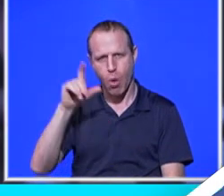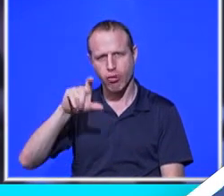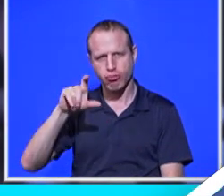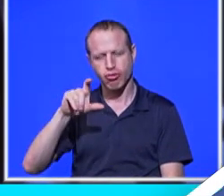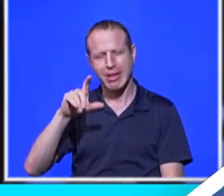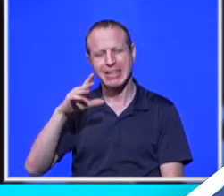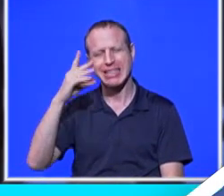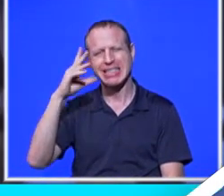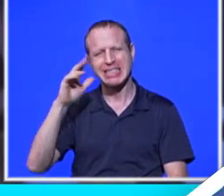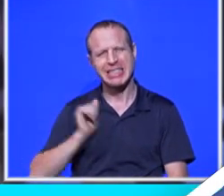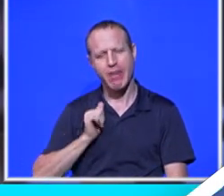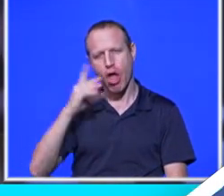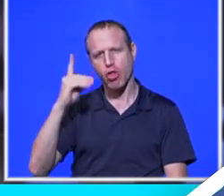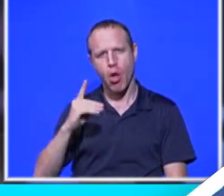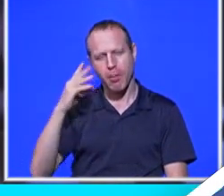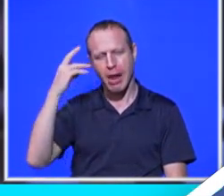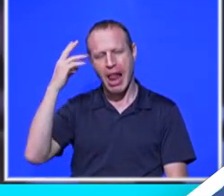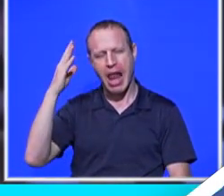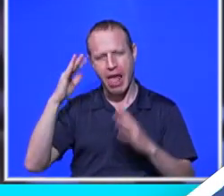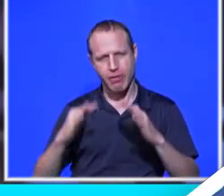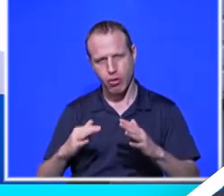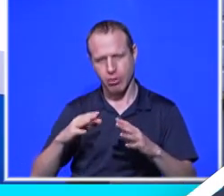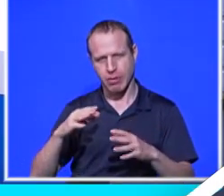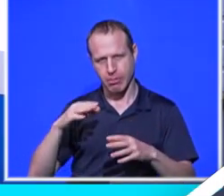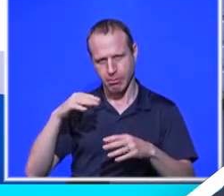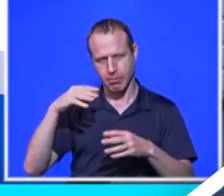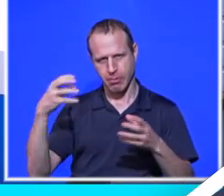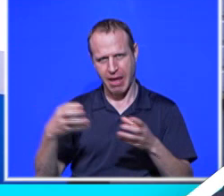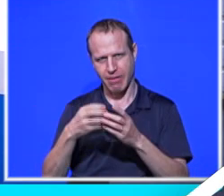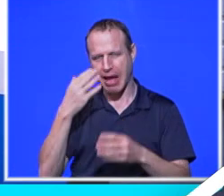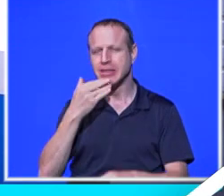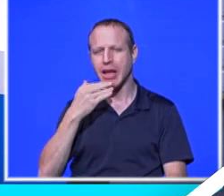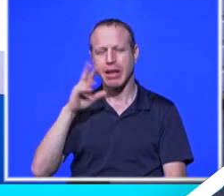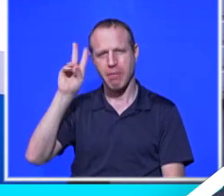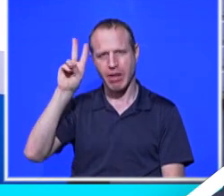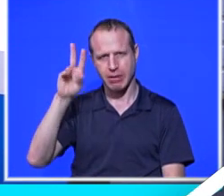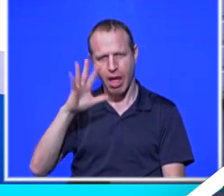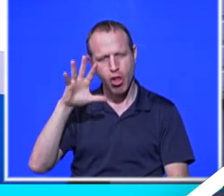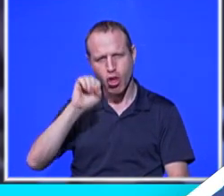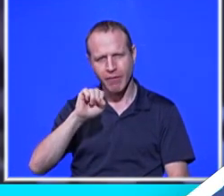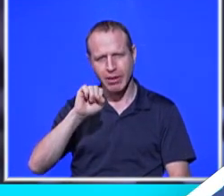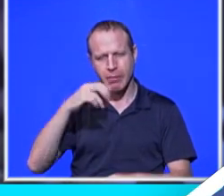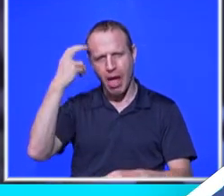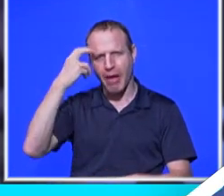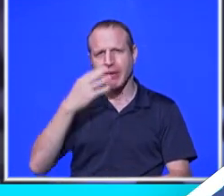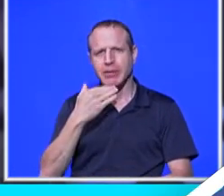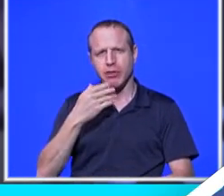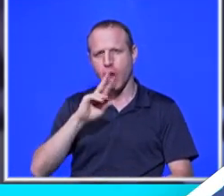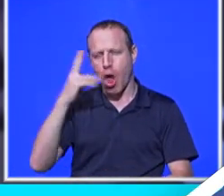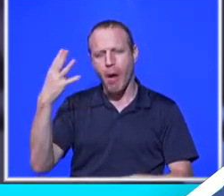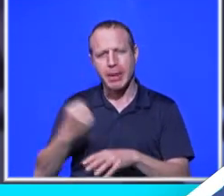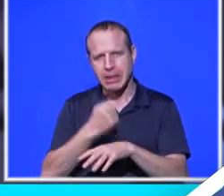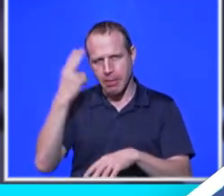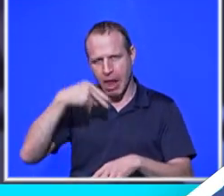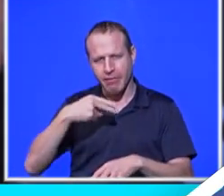צדל, בקרב החברה הערבית הישראלית, בקרב הפלסטינים. איך תופסים בכלל את הערבים הישראלים, שלא מצליחים להבין מה זה החיה הזאת